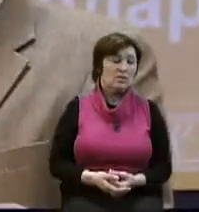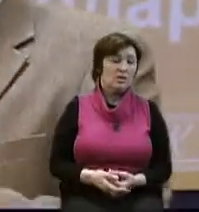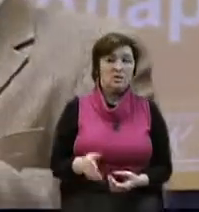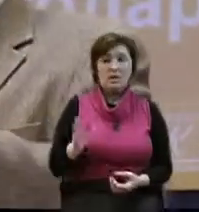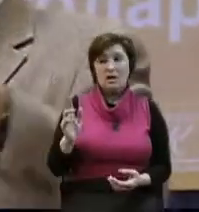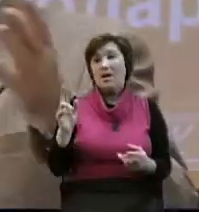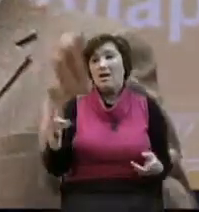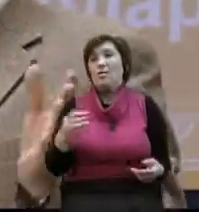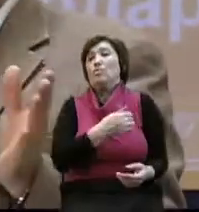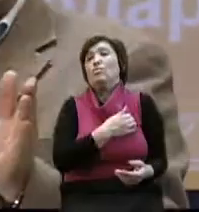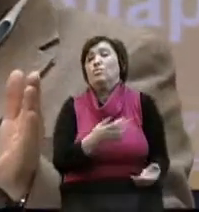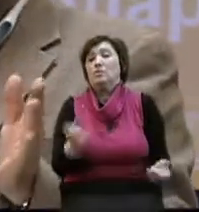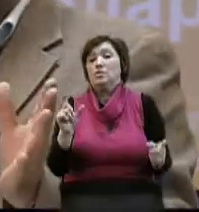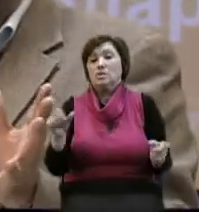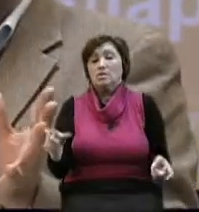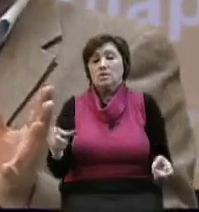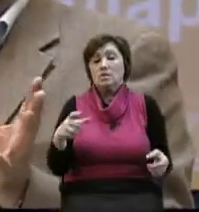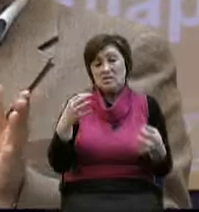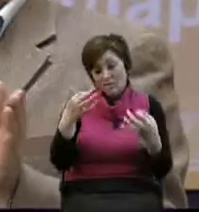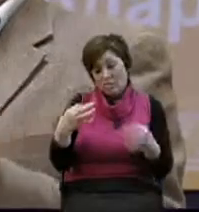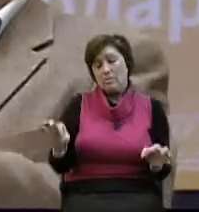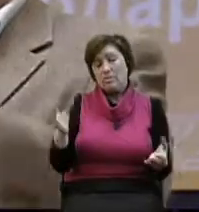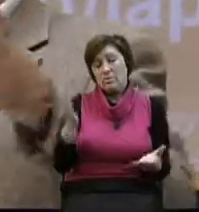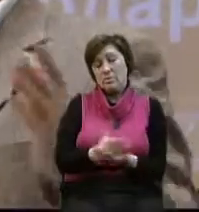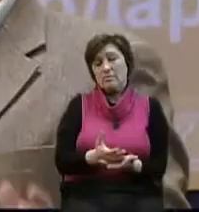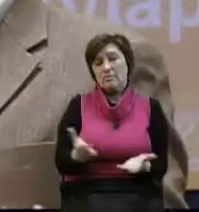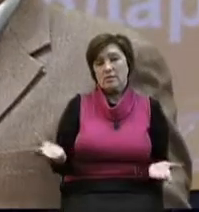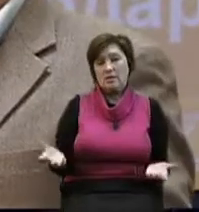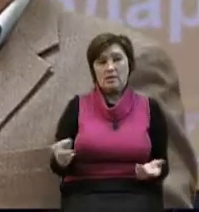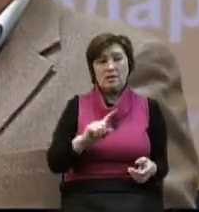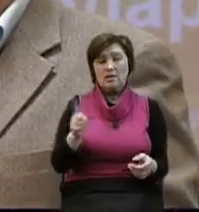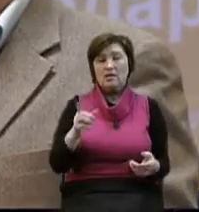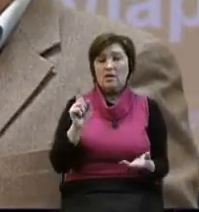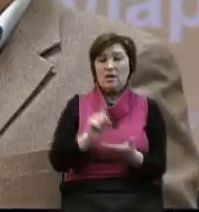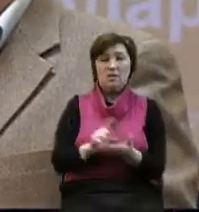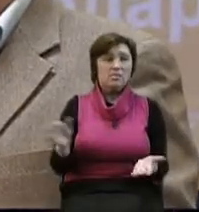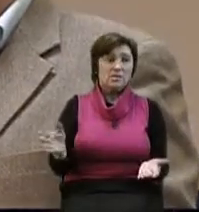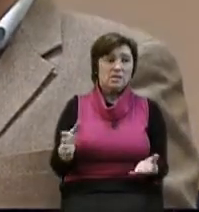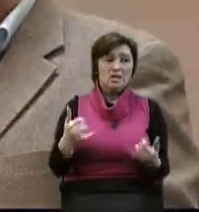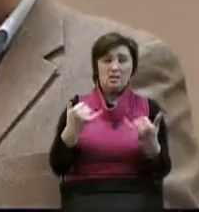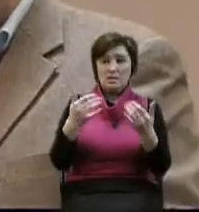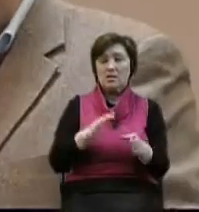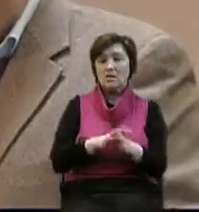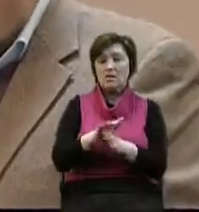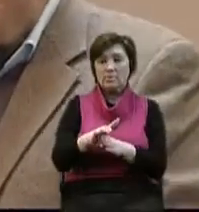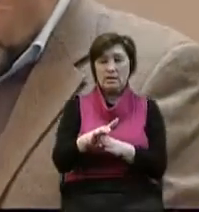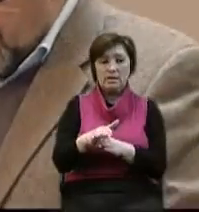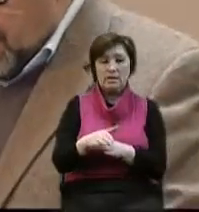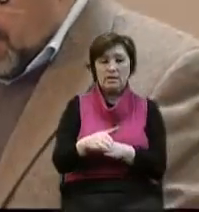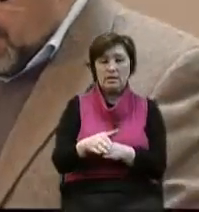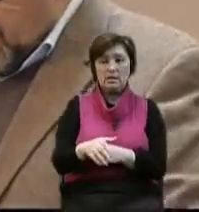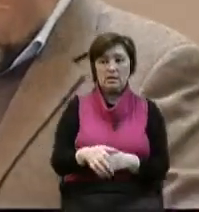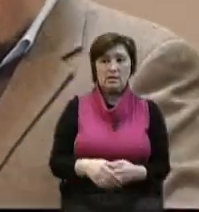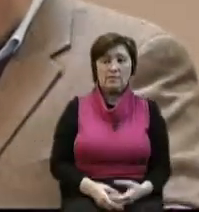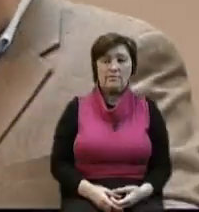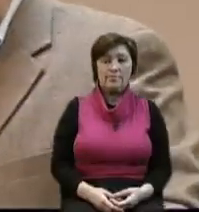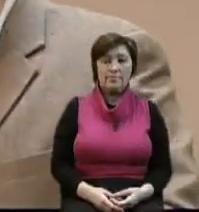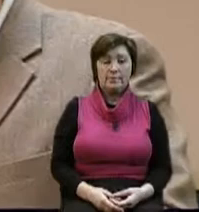что в этом вы свободны, то есть это не является обязательным для исполнения. Но